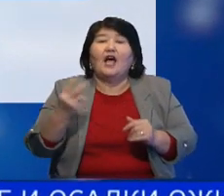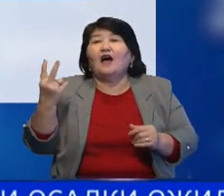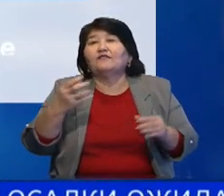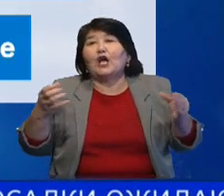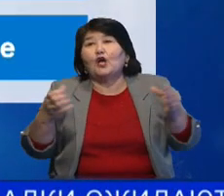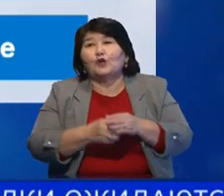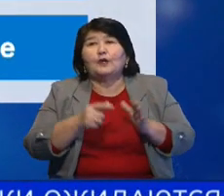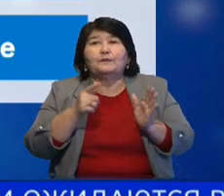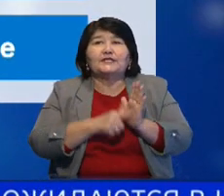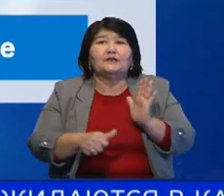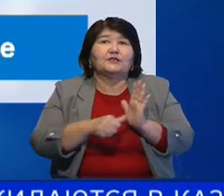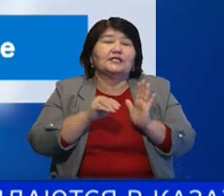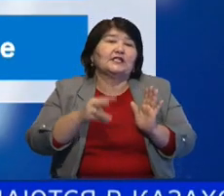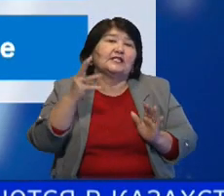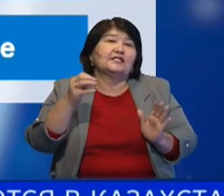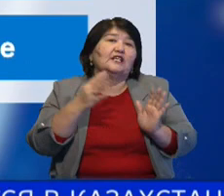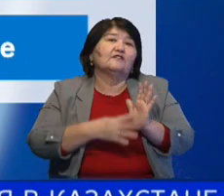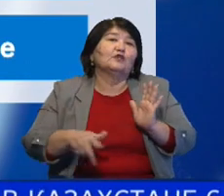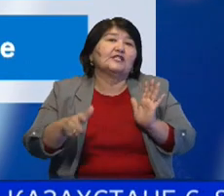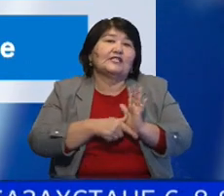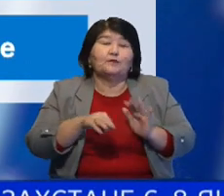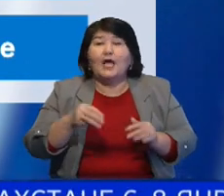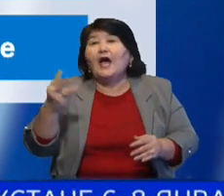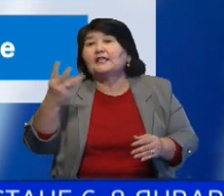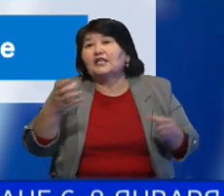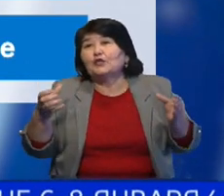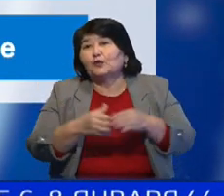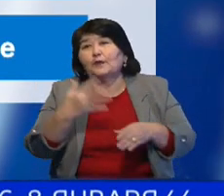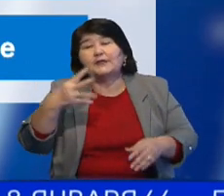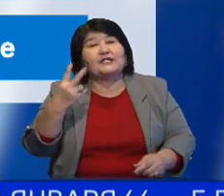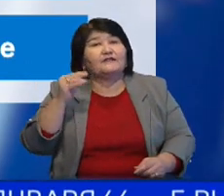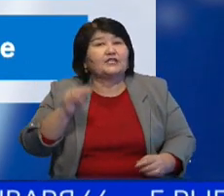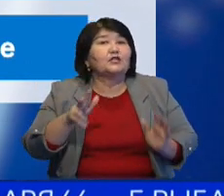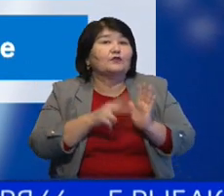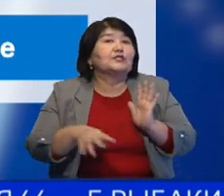группы 76.39 тенге третьей группы